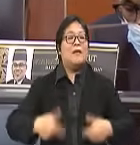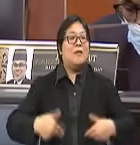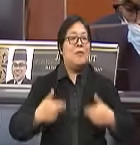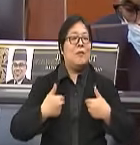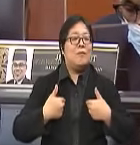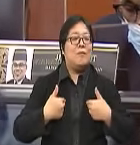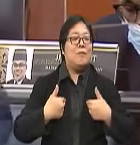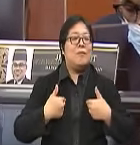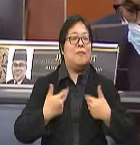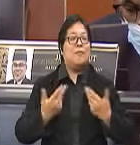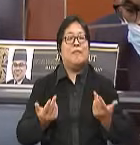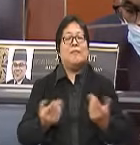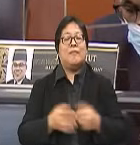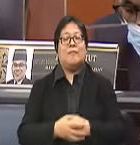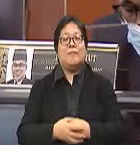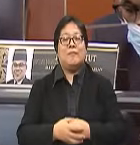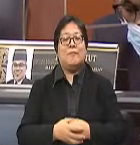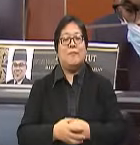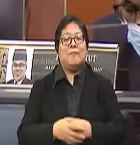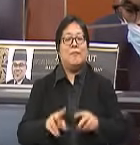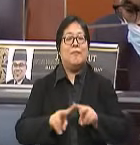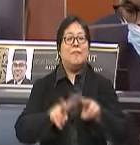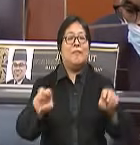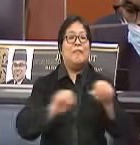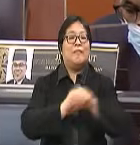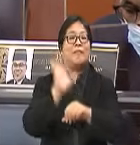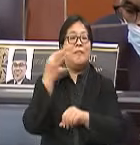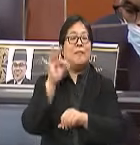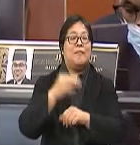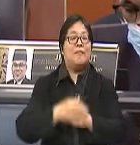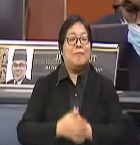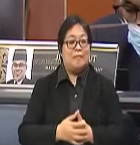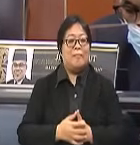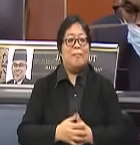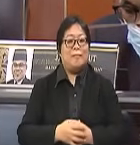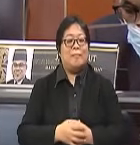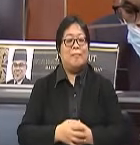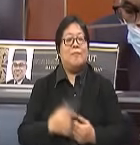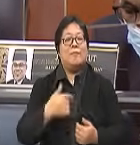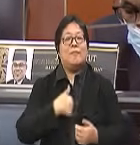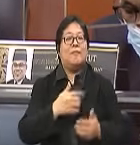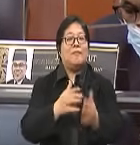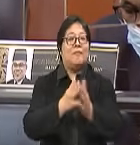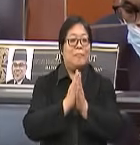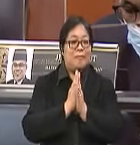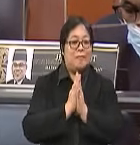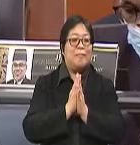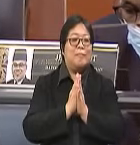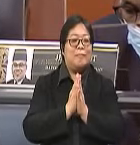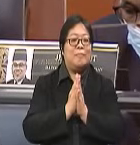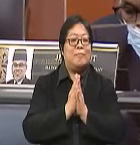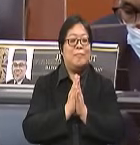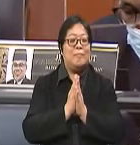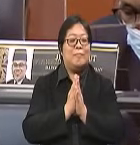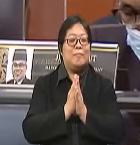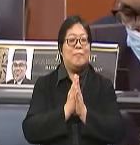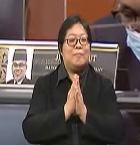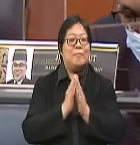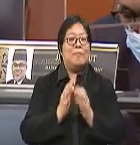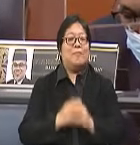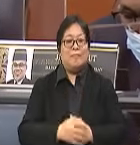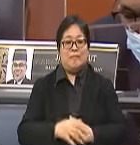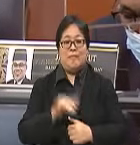penularan Apa nama flora dagobert 19 ini jadi saya minta lah saya minta